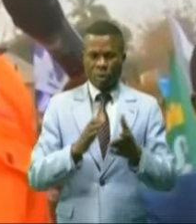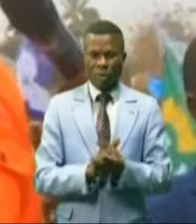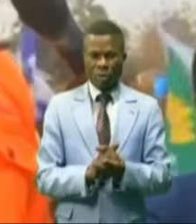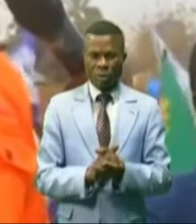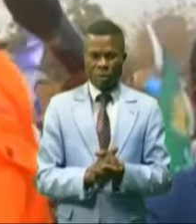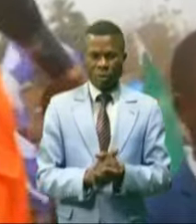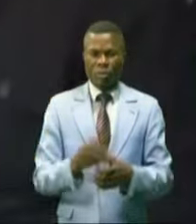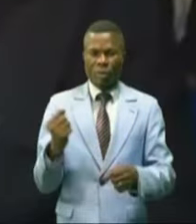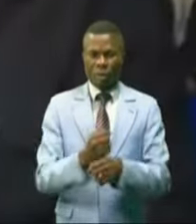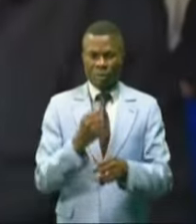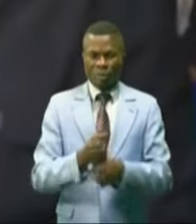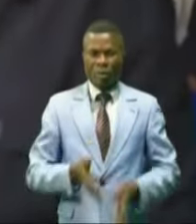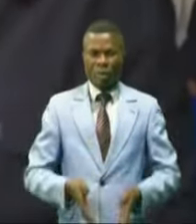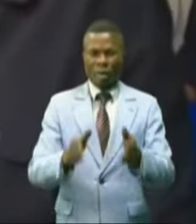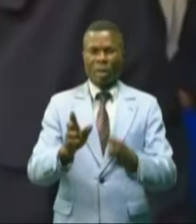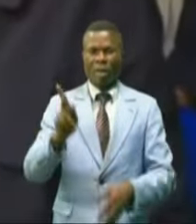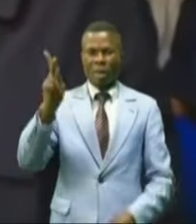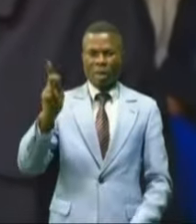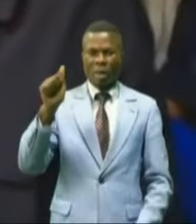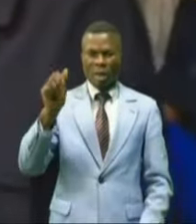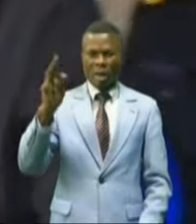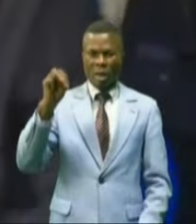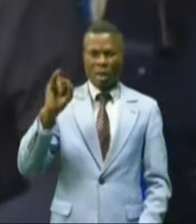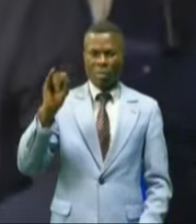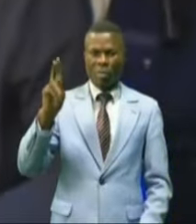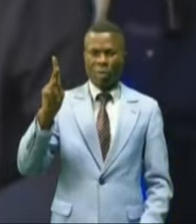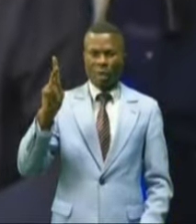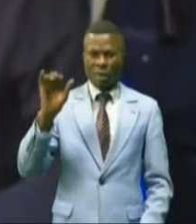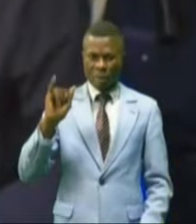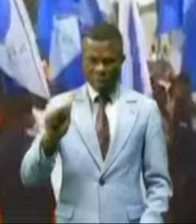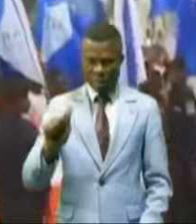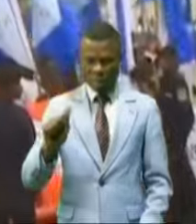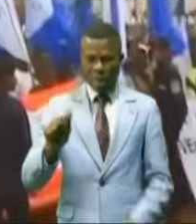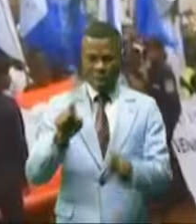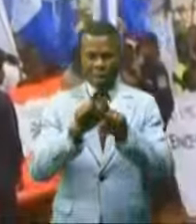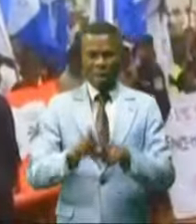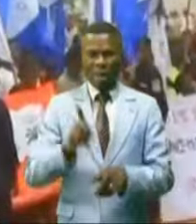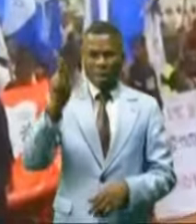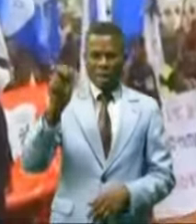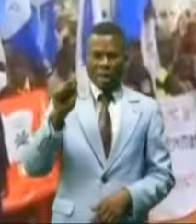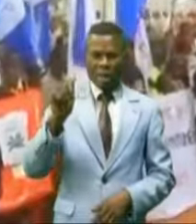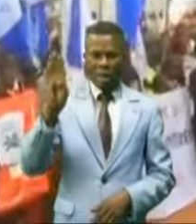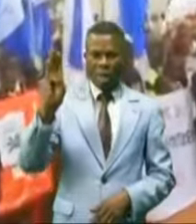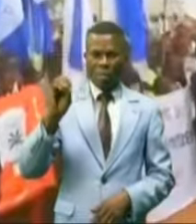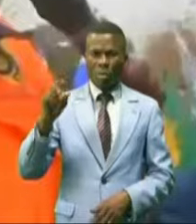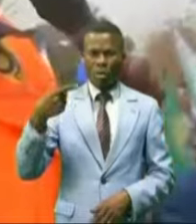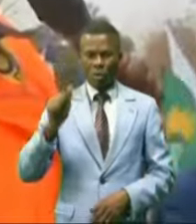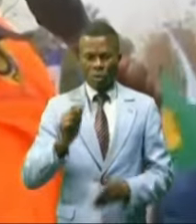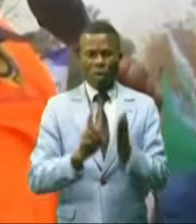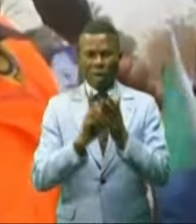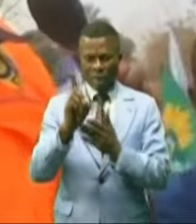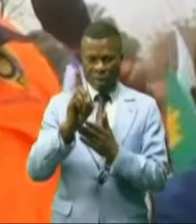route de l'axe Kamina-Kabongo, c'est fait avancer les développements.